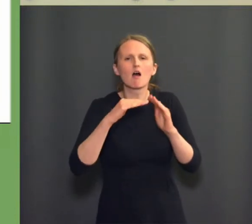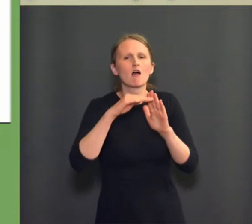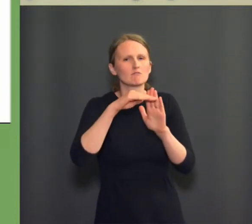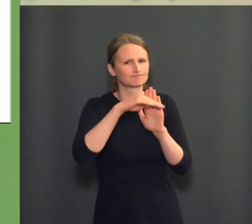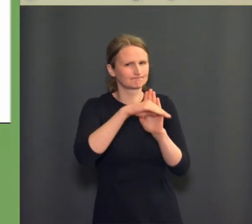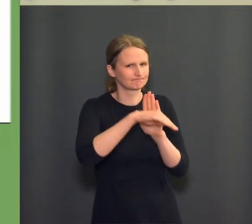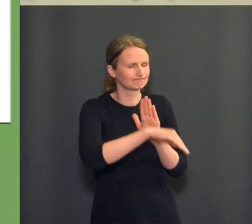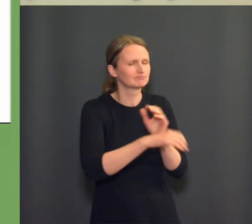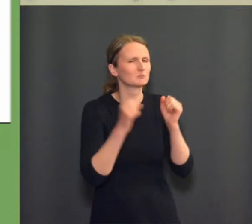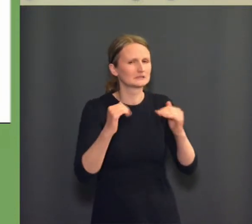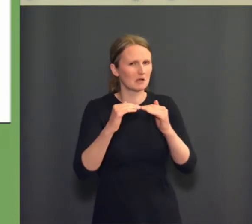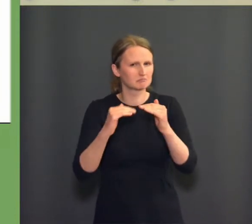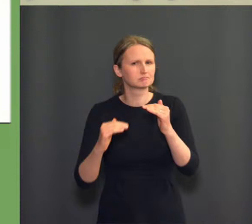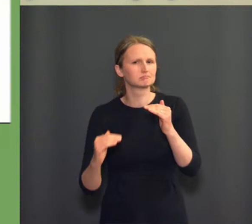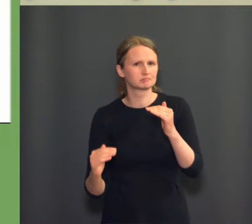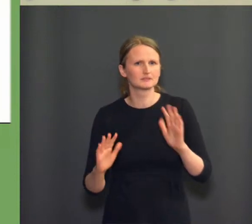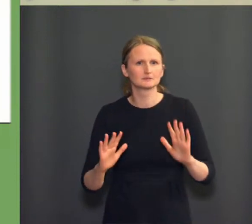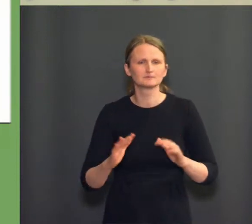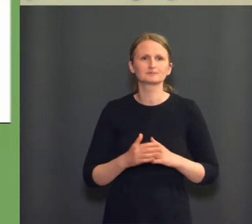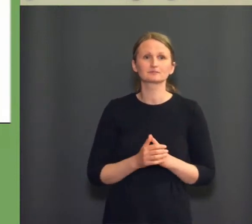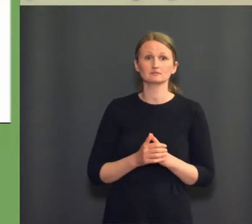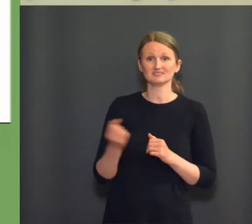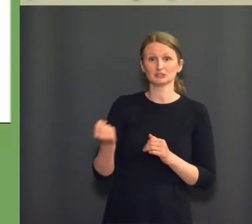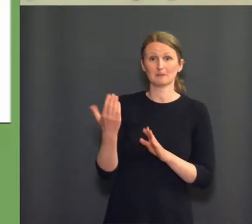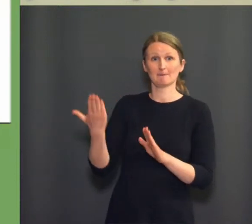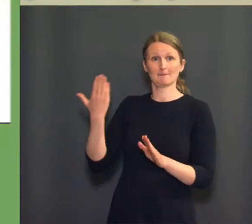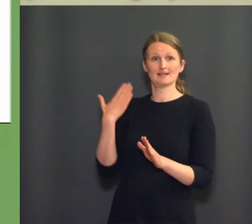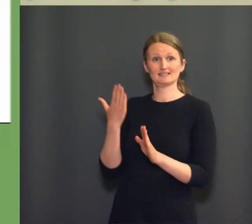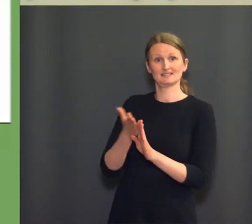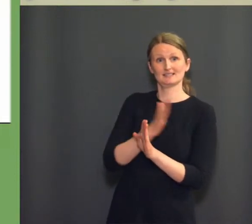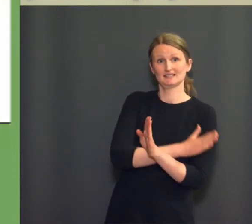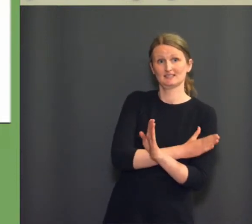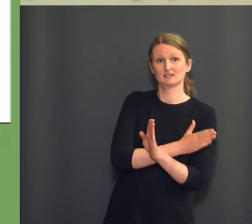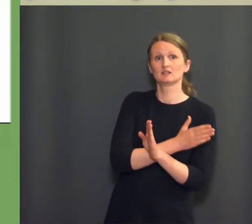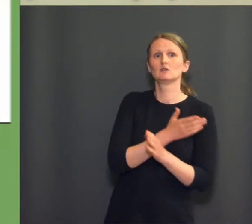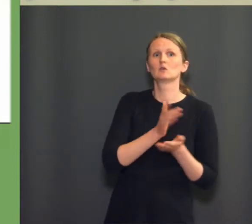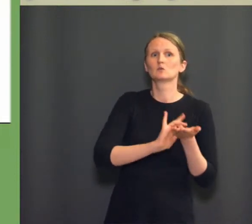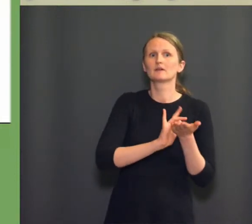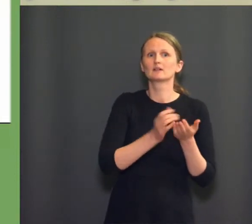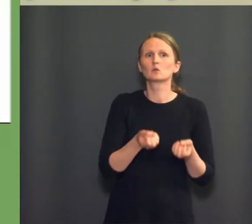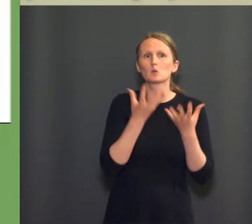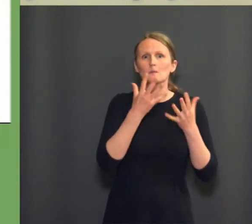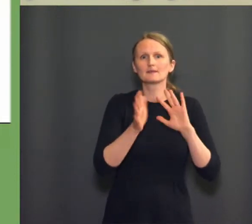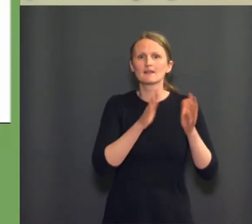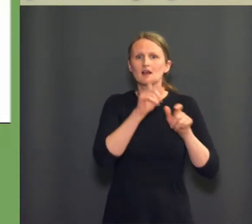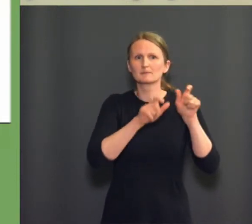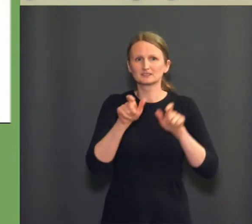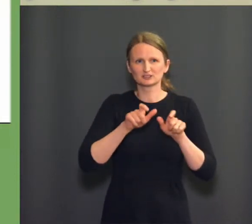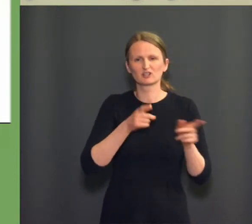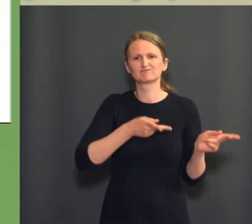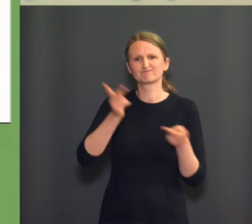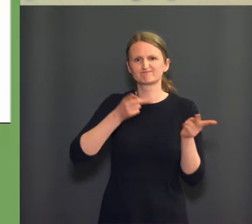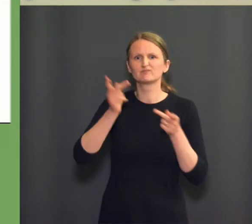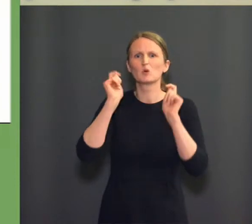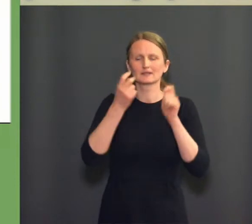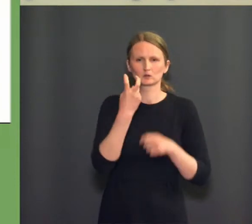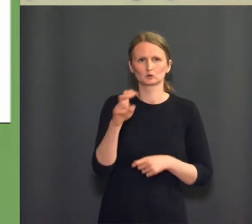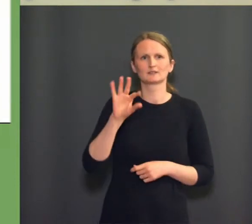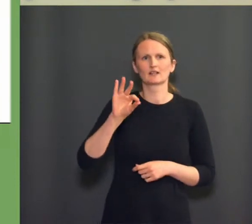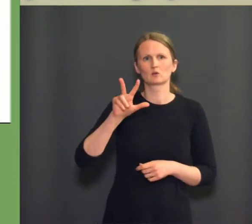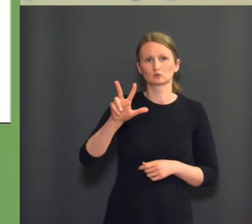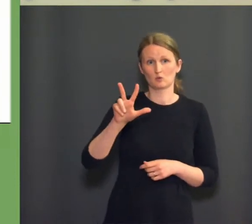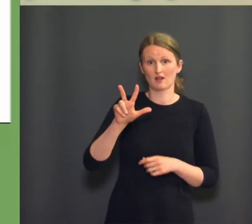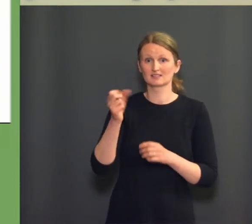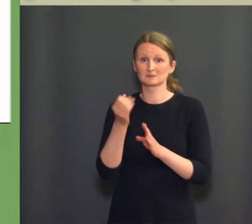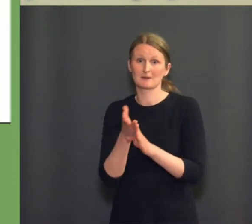nous avons eu en moyenne 253 nouvelles admissions par jour, alors que la semaine précédente, on en était à